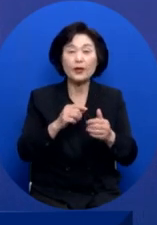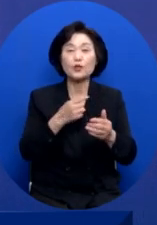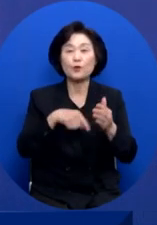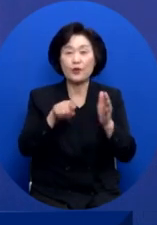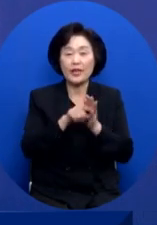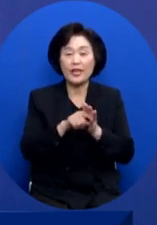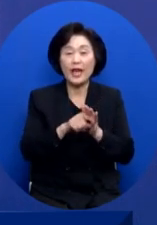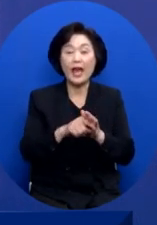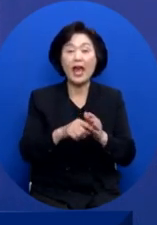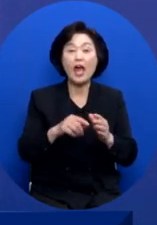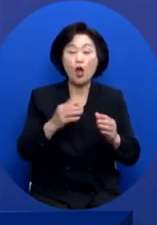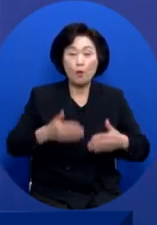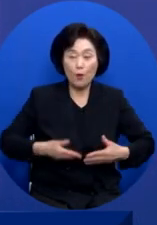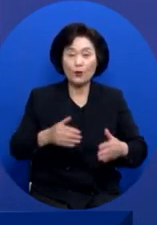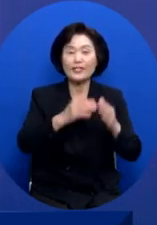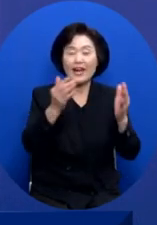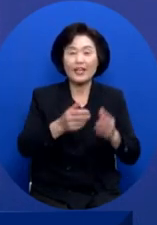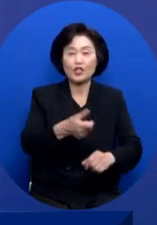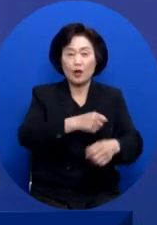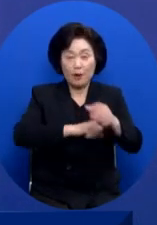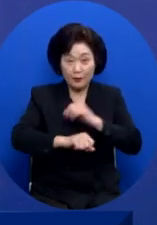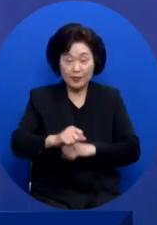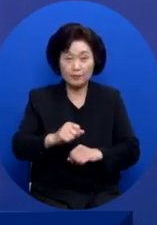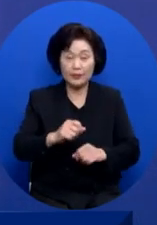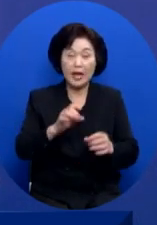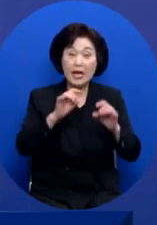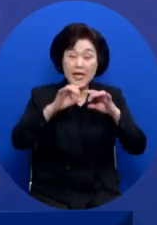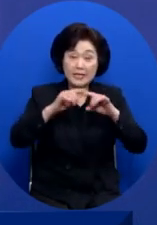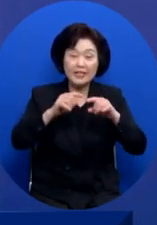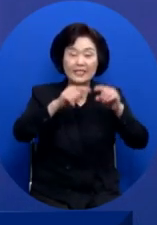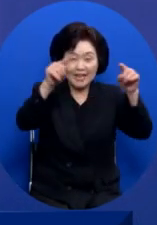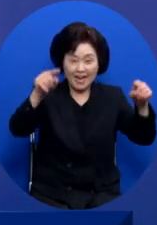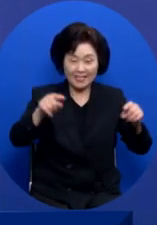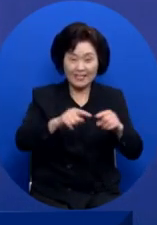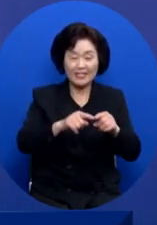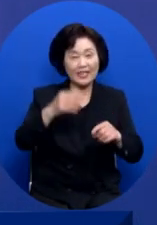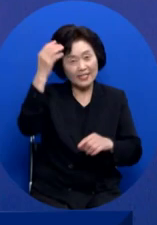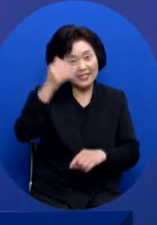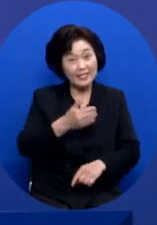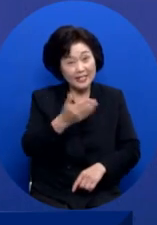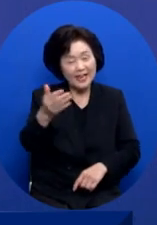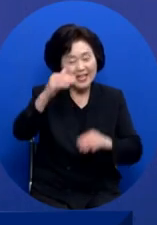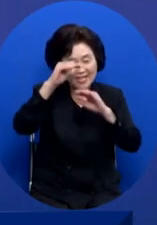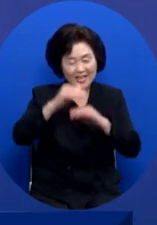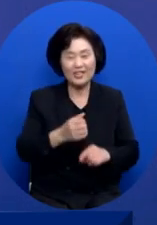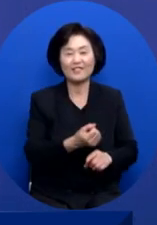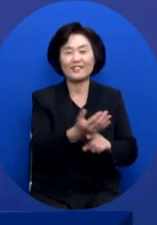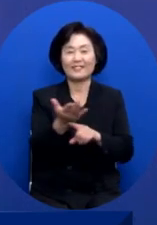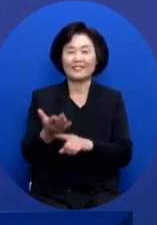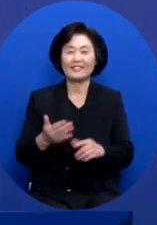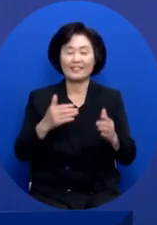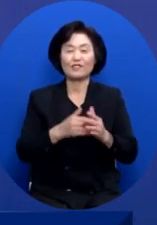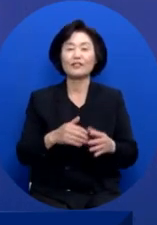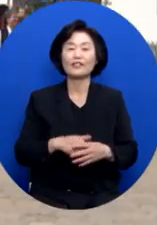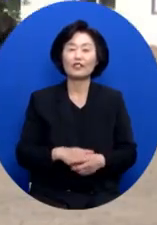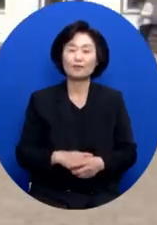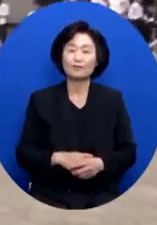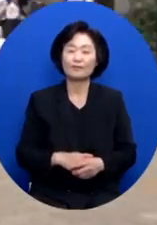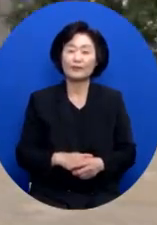학교에 전자칠판을 설치해 준 건데요. 키르기스스탄 사역 현장을 김인혜 기자가 동행 취재했습니다.